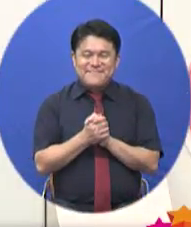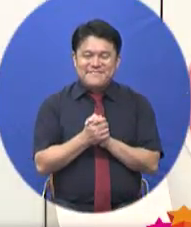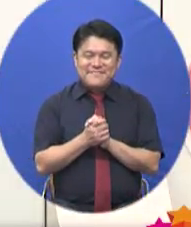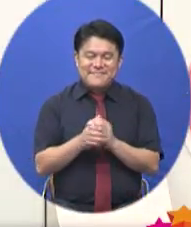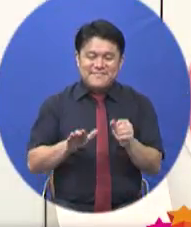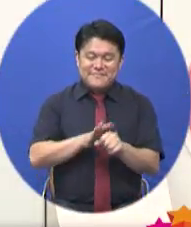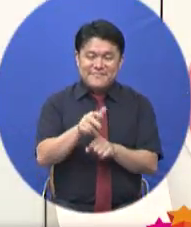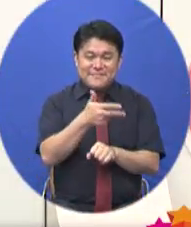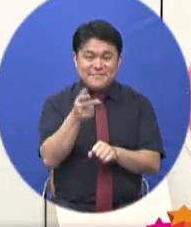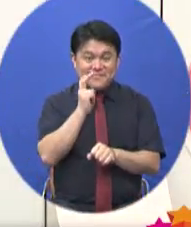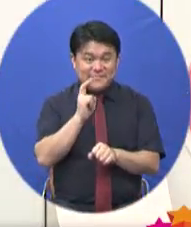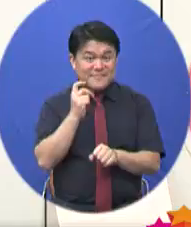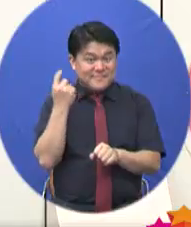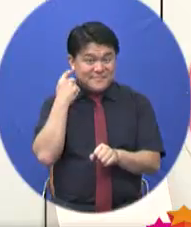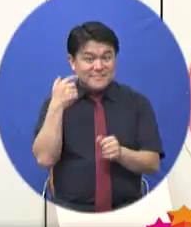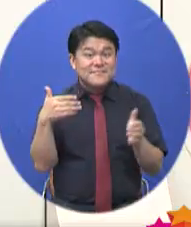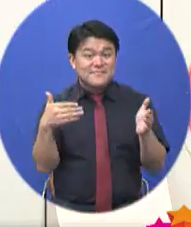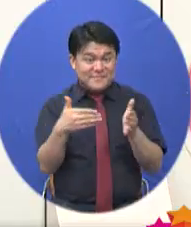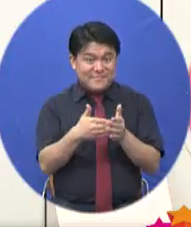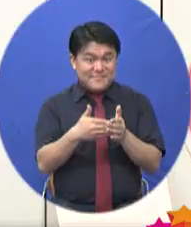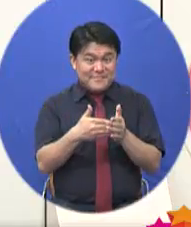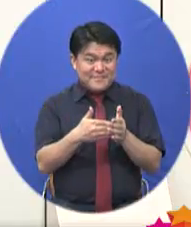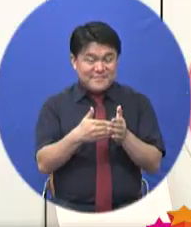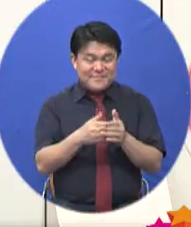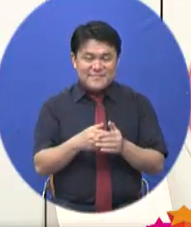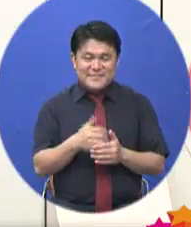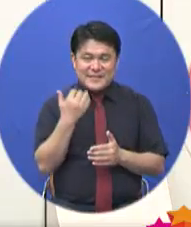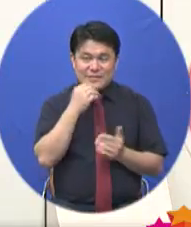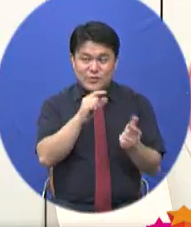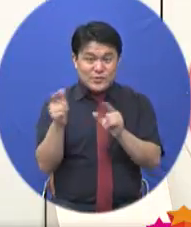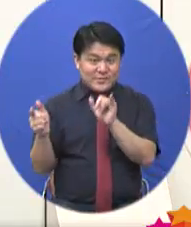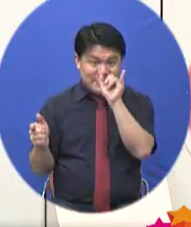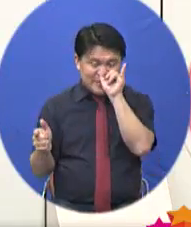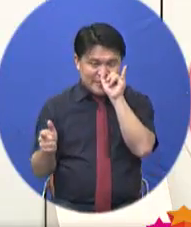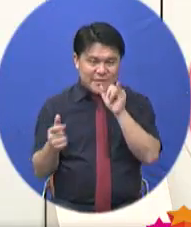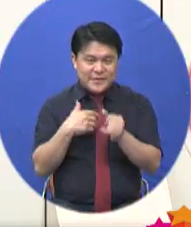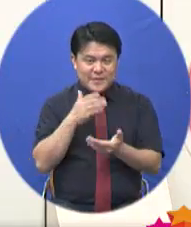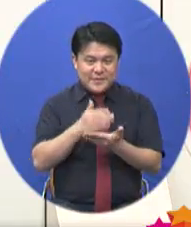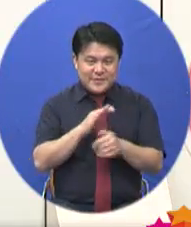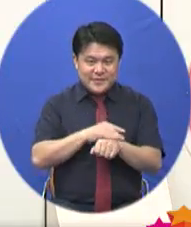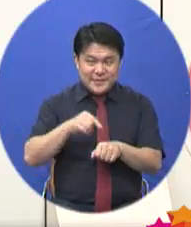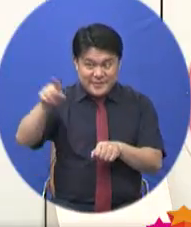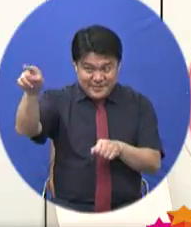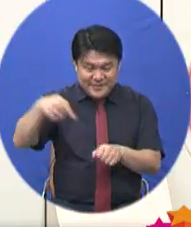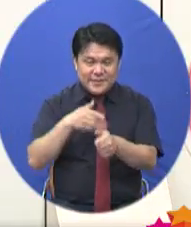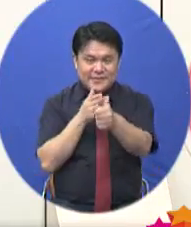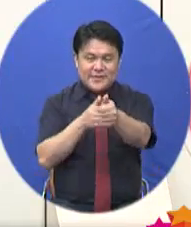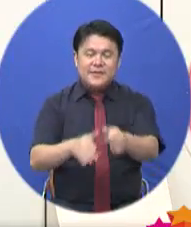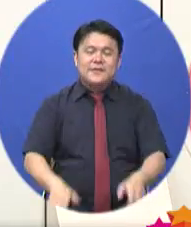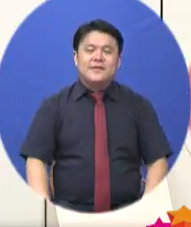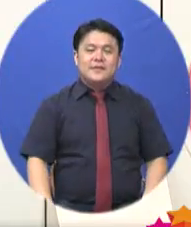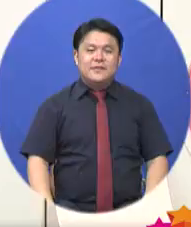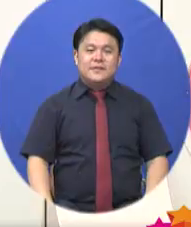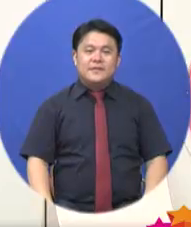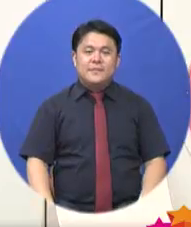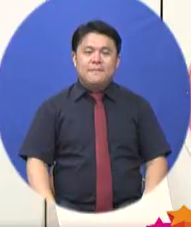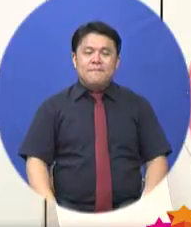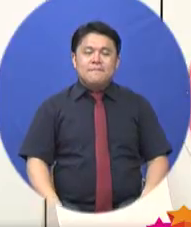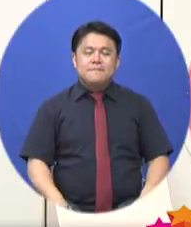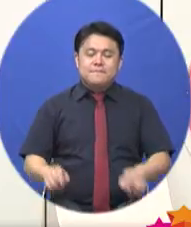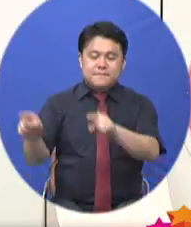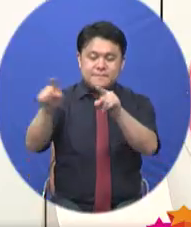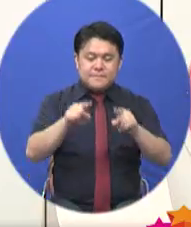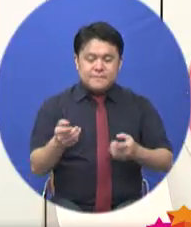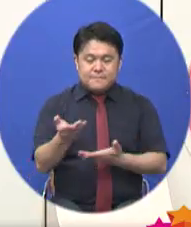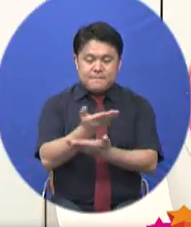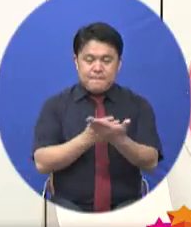유다은 씨 사랑은 빨주노초 파남보 무지개 걱정 말고 잘 다녀오시기 바랍니다. 네, 전국